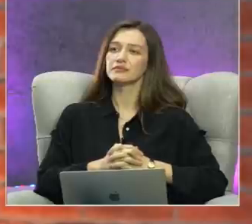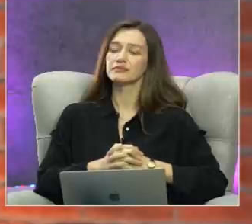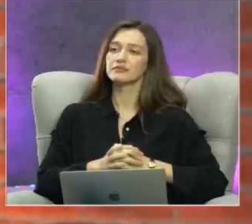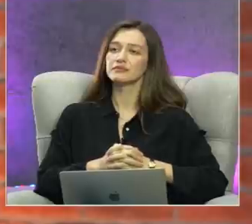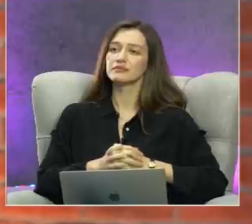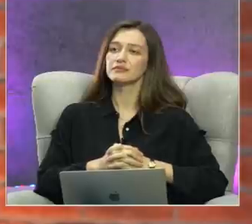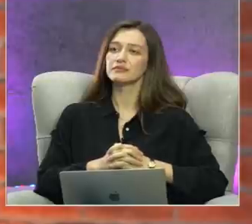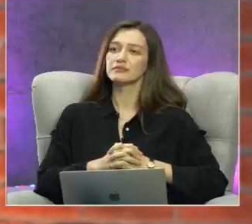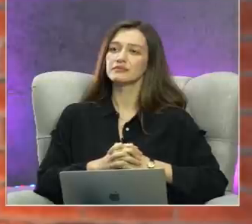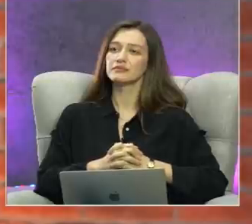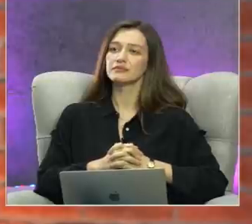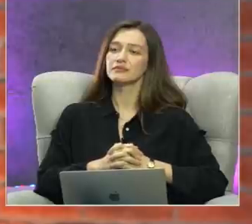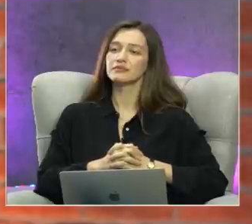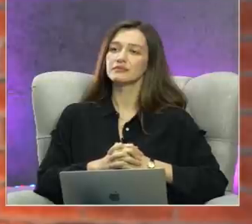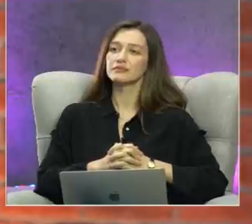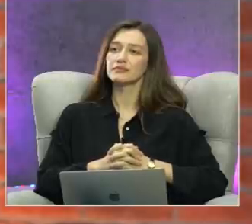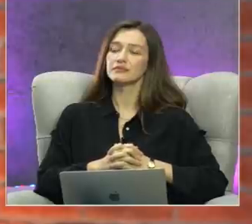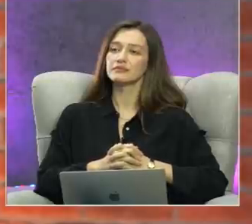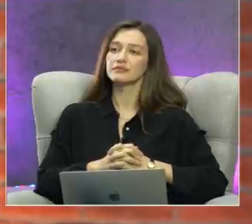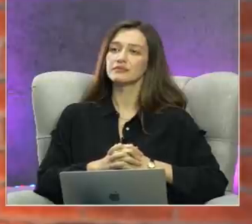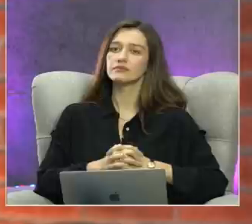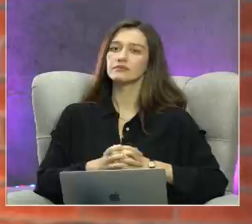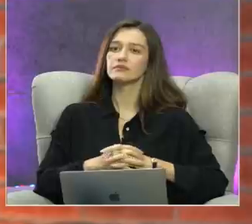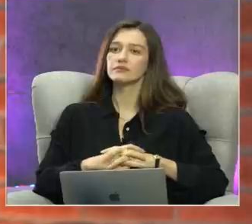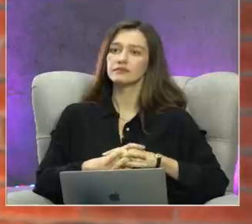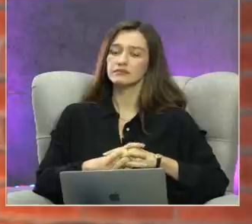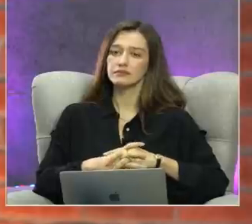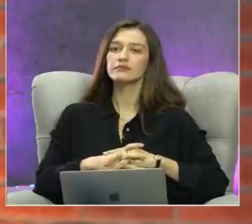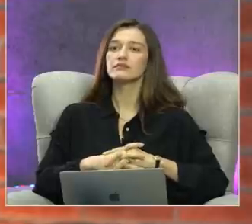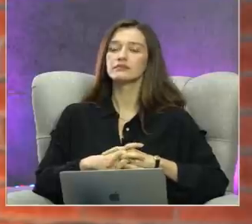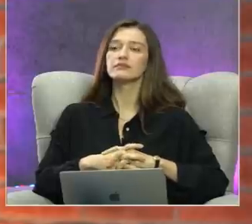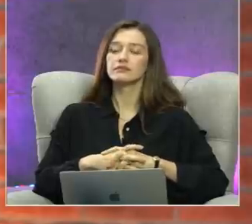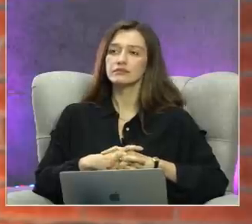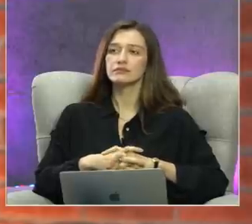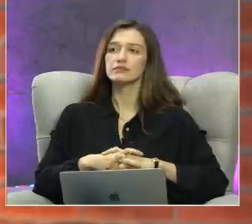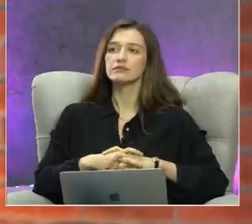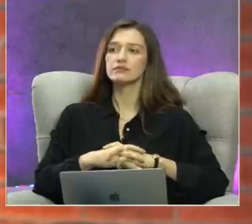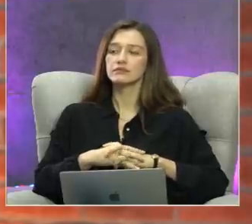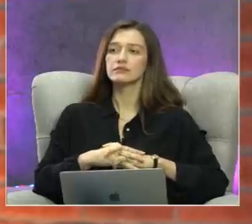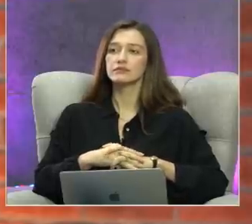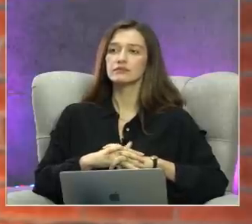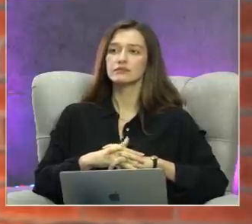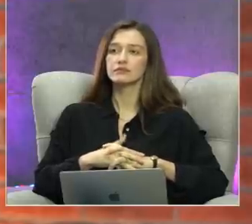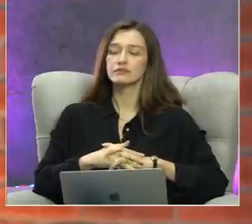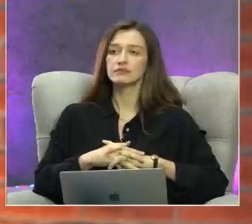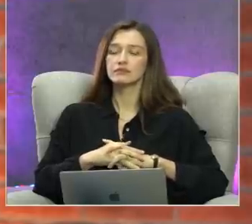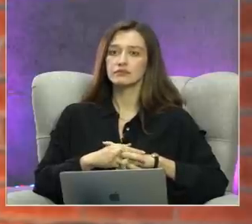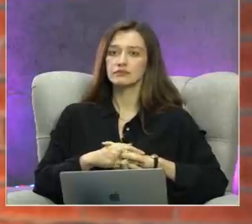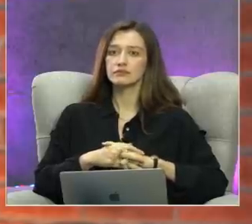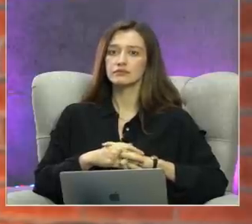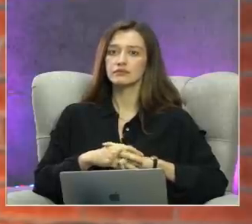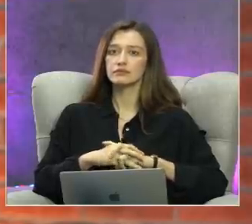tip büyük sorulara cevap vermiyorum. Arkadaşlar vermeyi sevmiyorum. Bu soruları tartışmak okey güzel eyvallah bunu yapalım